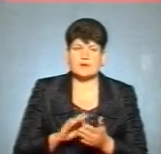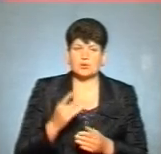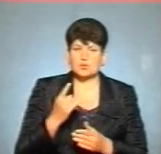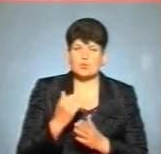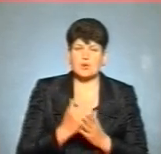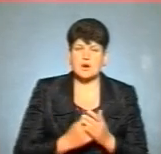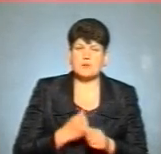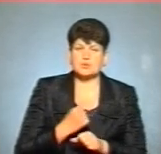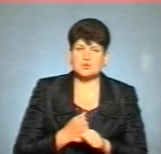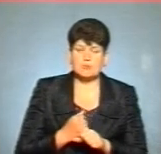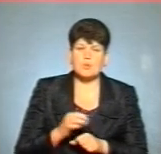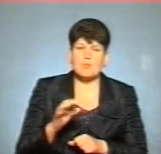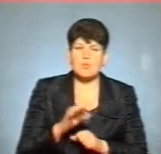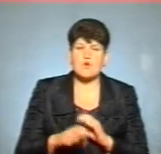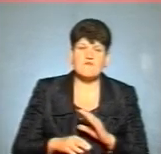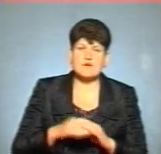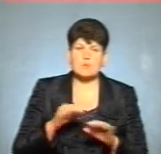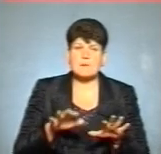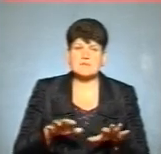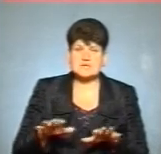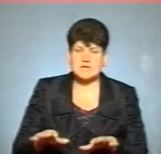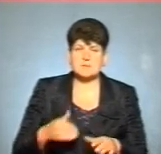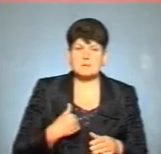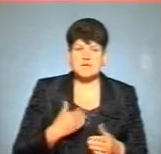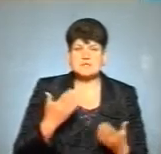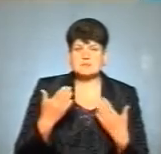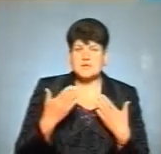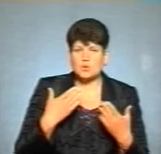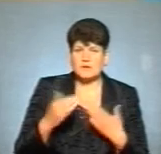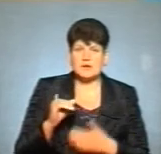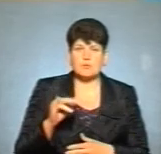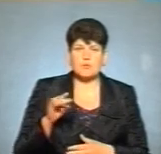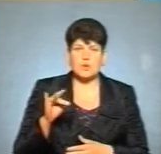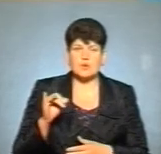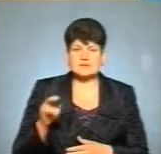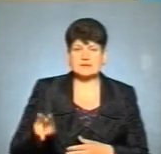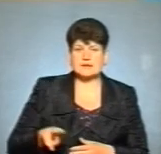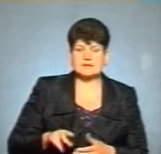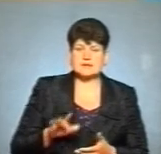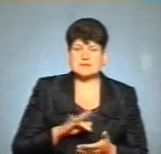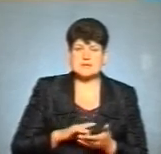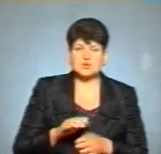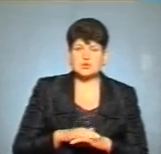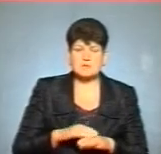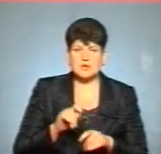зробимо про вибори місцеві. Нагадаю, ми спілкувалися сьогодні з Ігорем Проциком, директором Центру суспільних